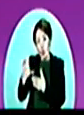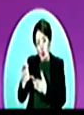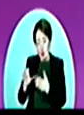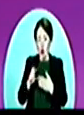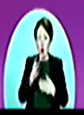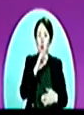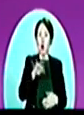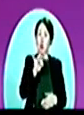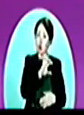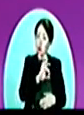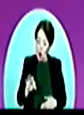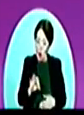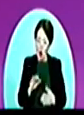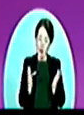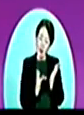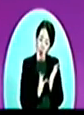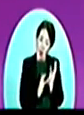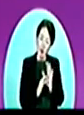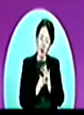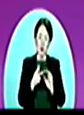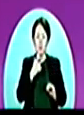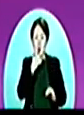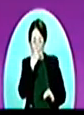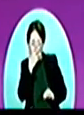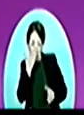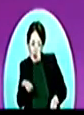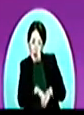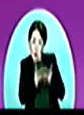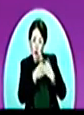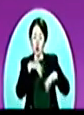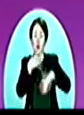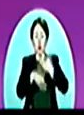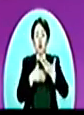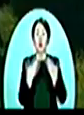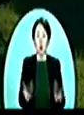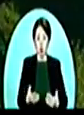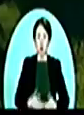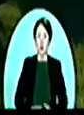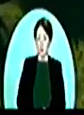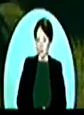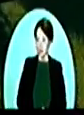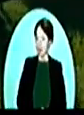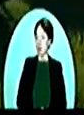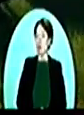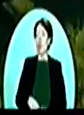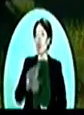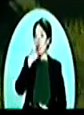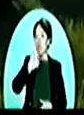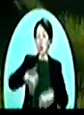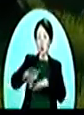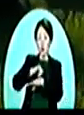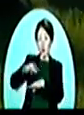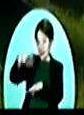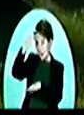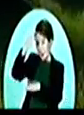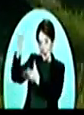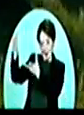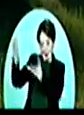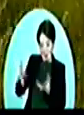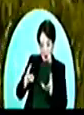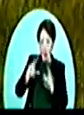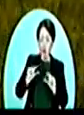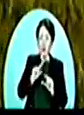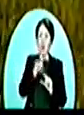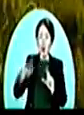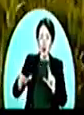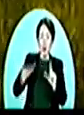бордоо, техник тонут хөрөмж, шатууны дэмжлэгийг тус-тус олгосон. Бүгд найрамдах хятад ард улсын засгийн газрын